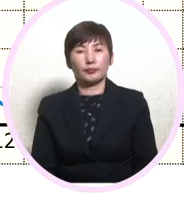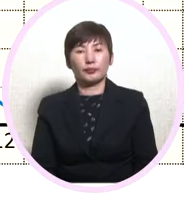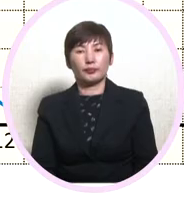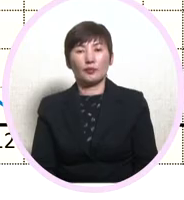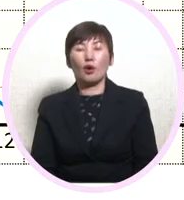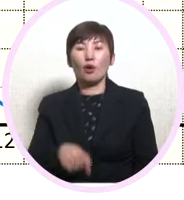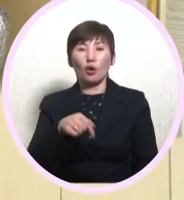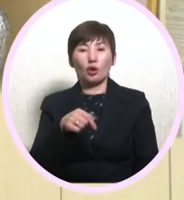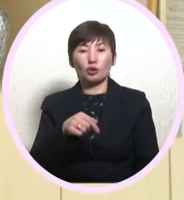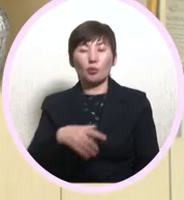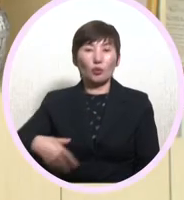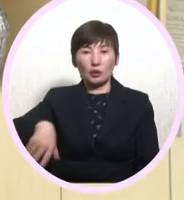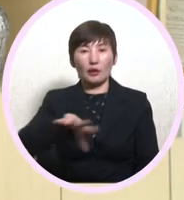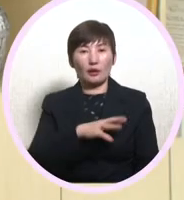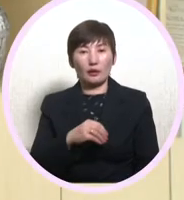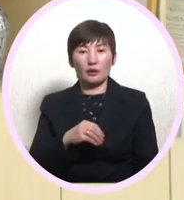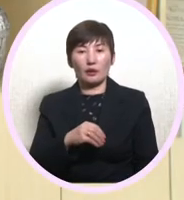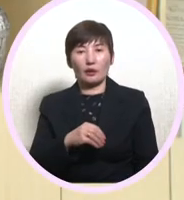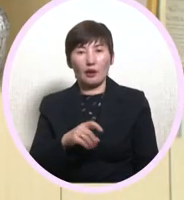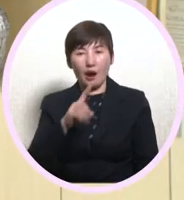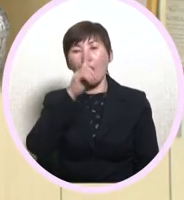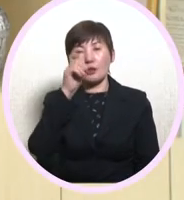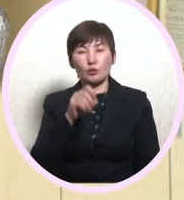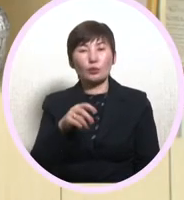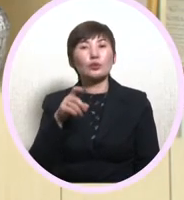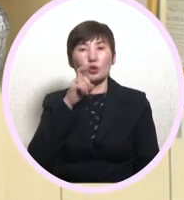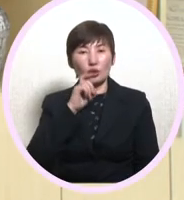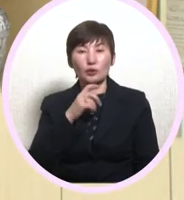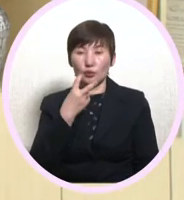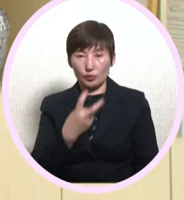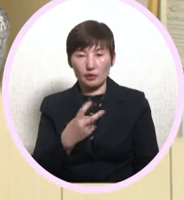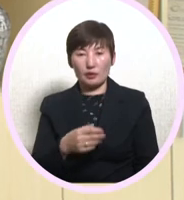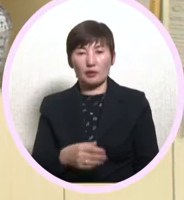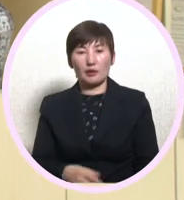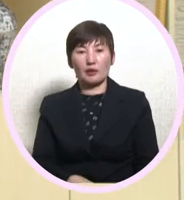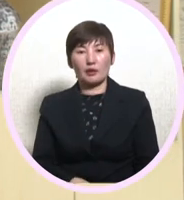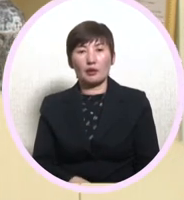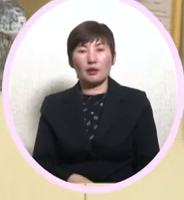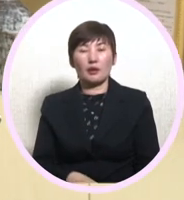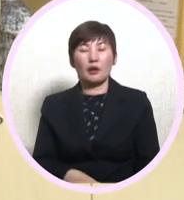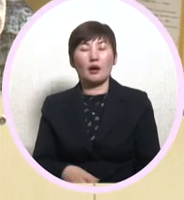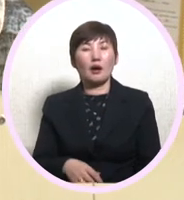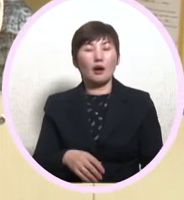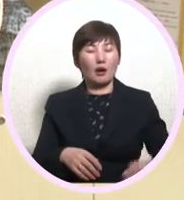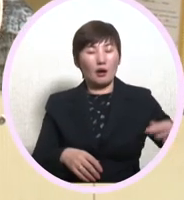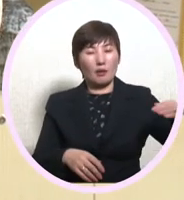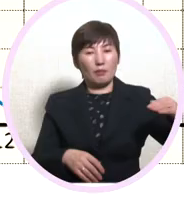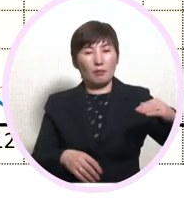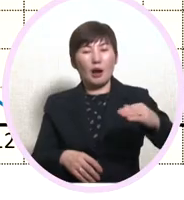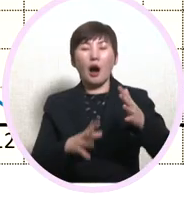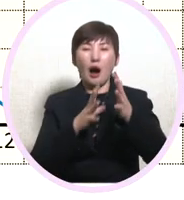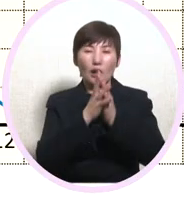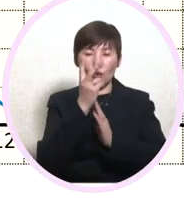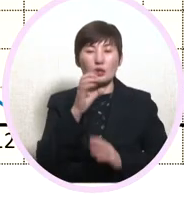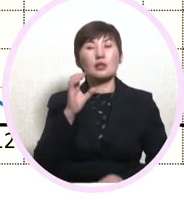За одоо бүгдээрээ нэг юм асуулт сонирхож үзье. Тэгэхээр би 12 секундын турш хөдөлжээ. 12